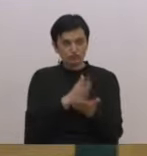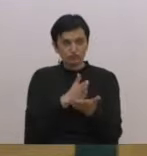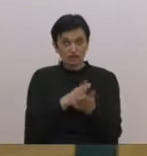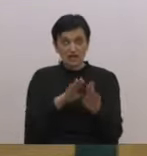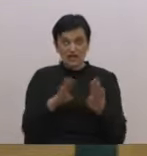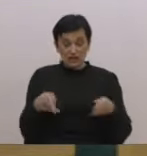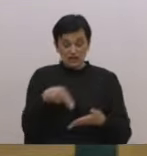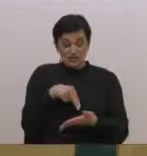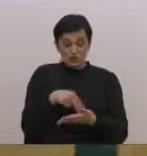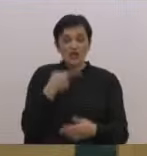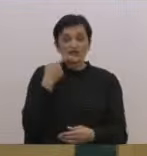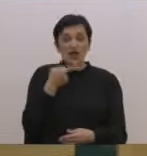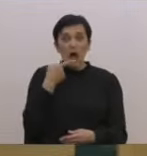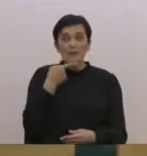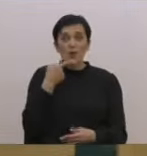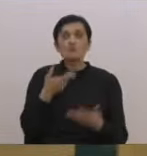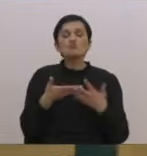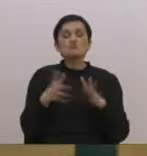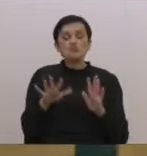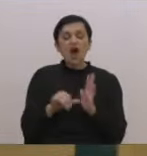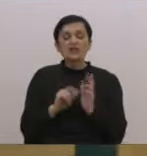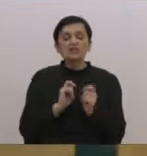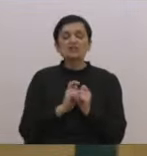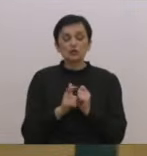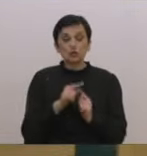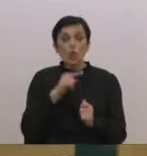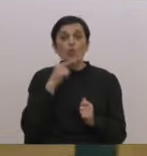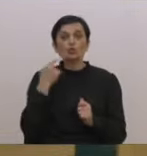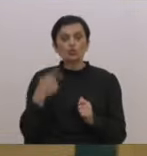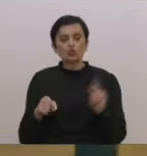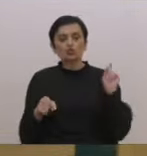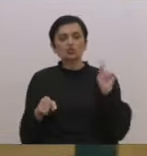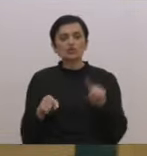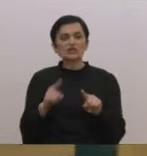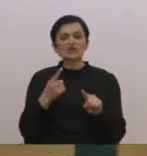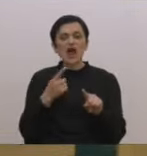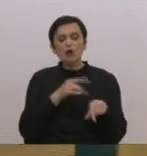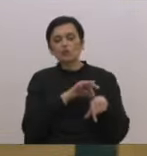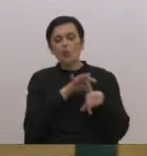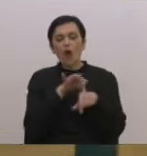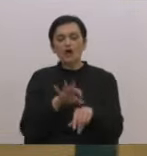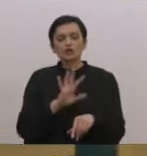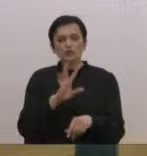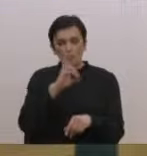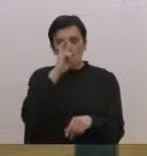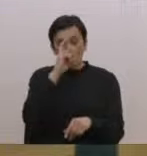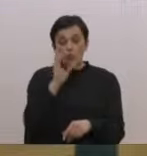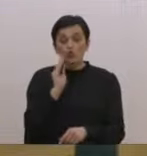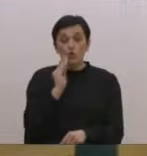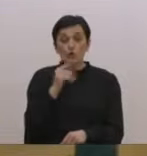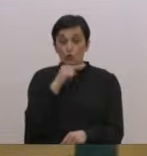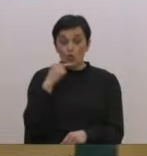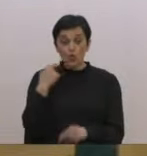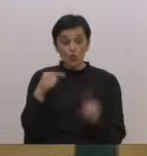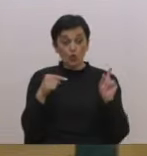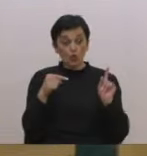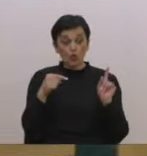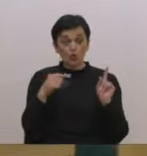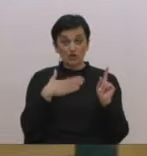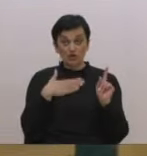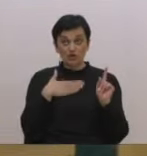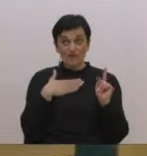ტრიბუნიდან ლაპარაკობთ, რომ მეტი ინვესტიციები თან რუსეთიდან რატო არ ჩამოიყვანეთ ხელისუფლებამ, როდესაც რუსეთიდან ჩამოსულ